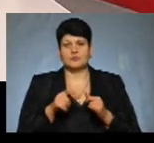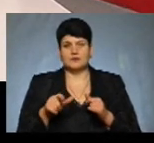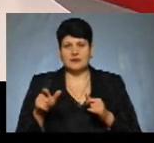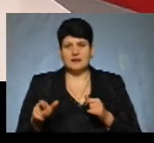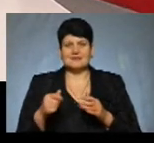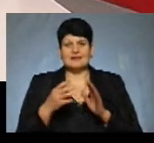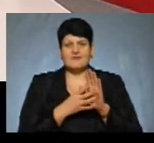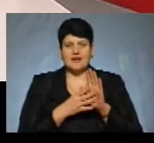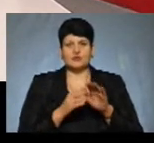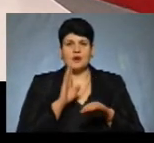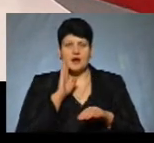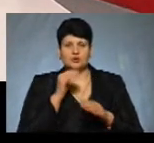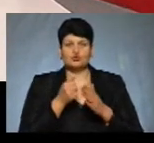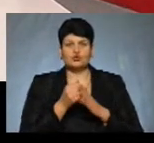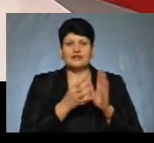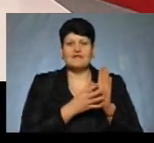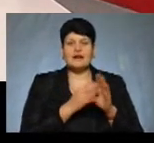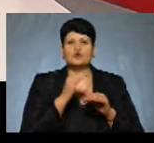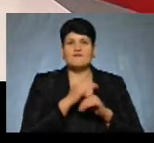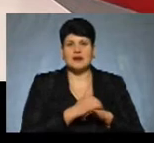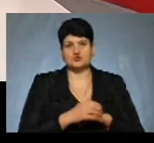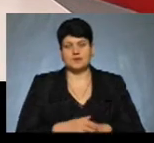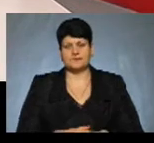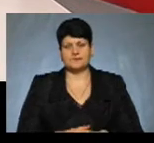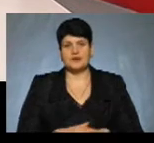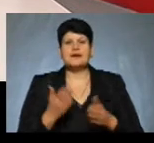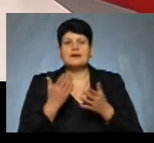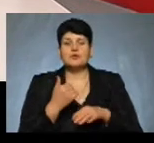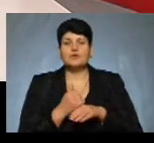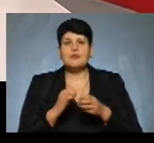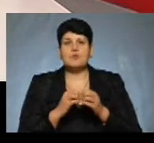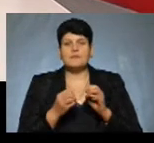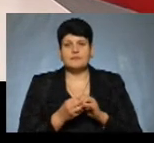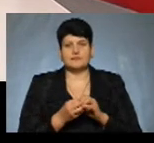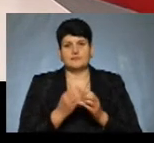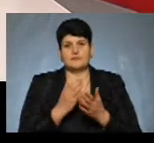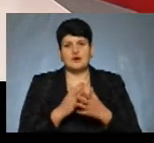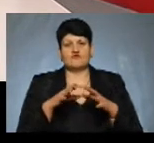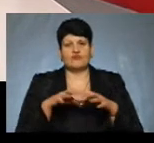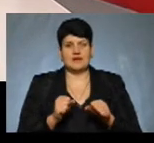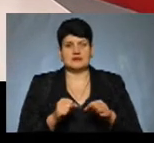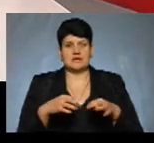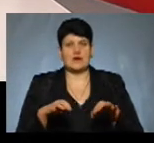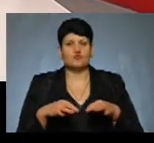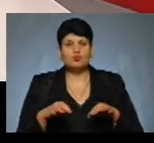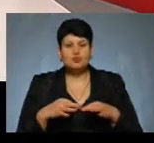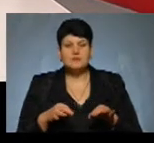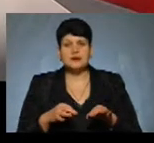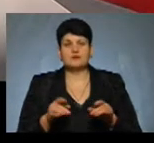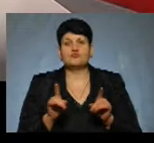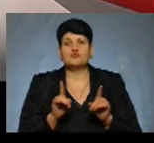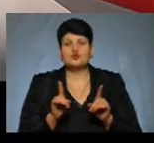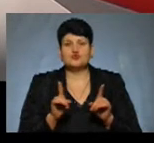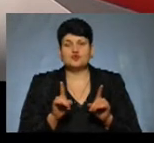9 ранку до 9 вечора. З якими основними проблемами стикаються власники таких автівок, щоб,